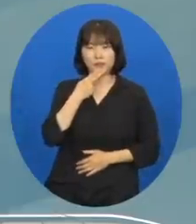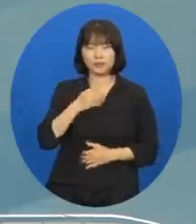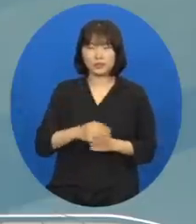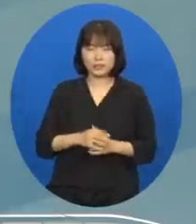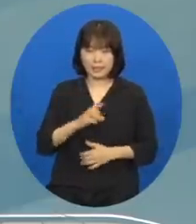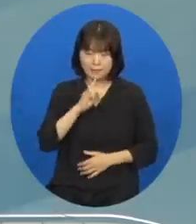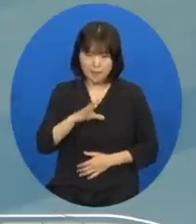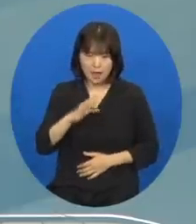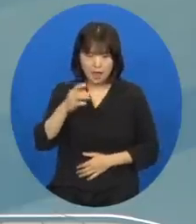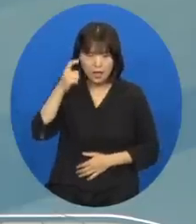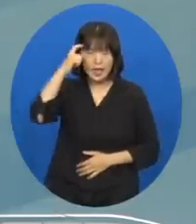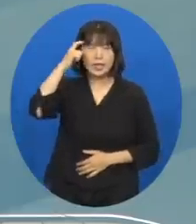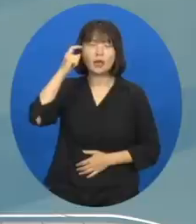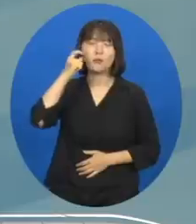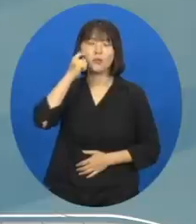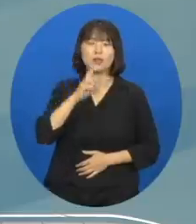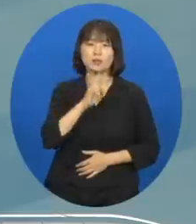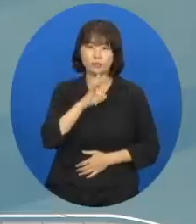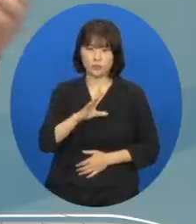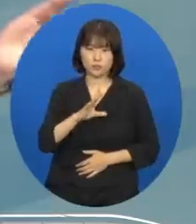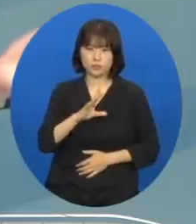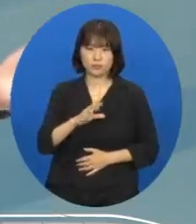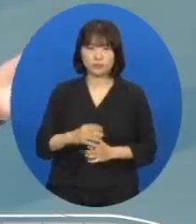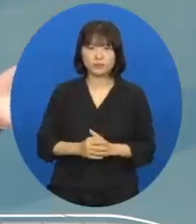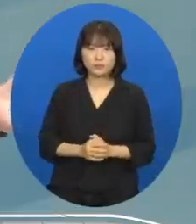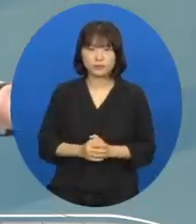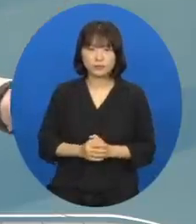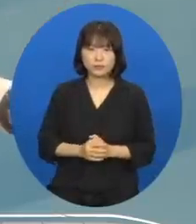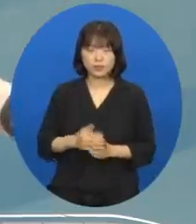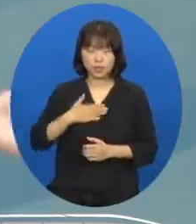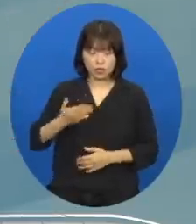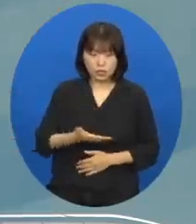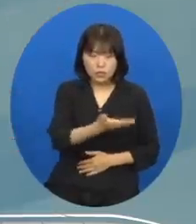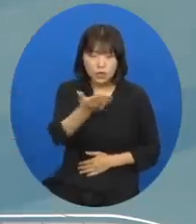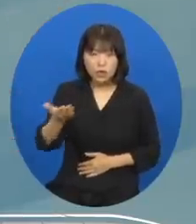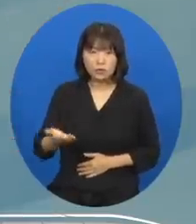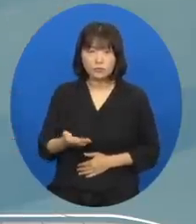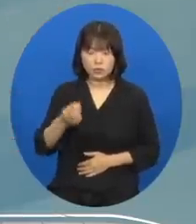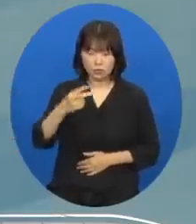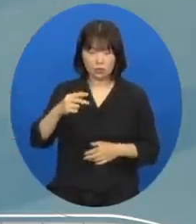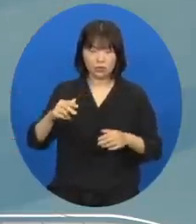못하는 경우는 있습니다. 저는 여기 계신 여러분들이